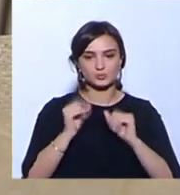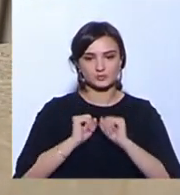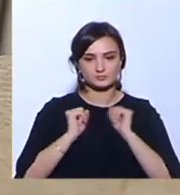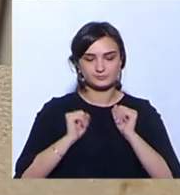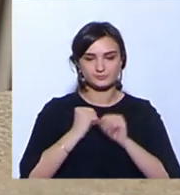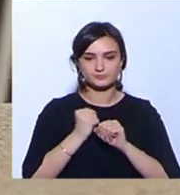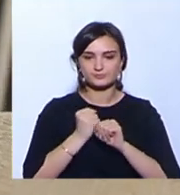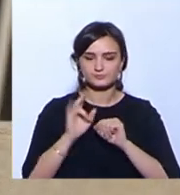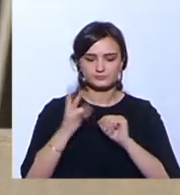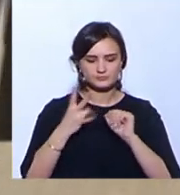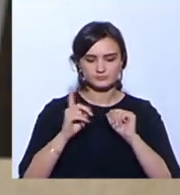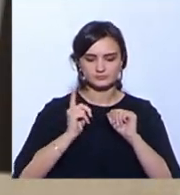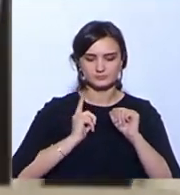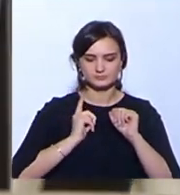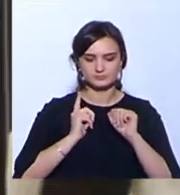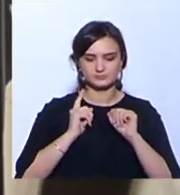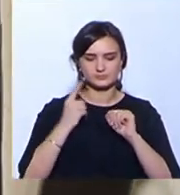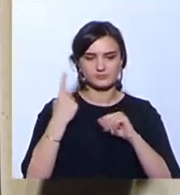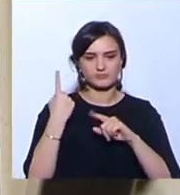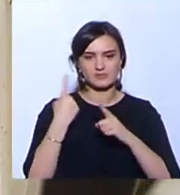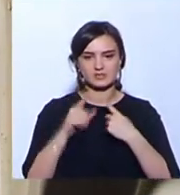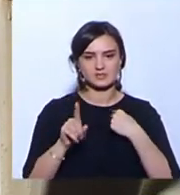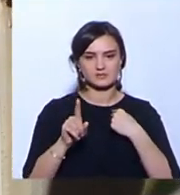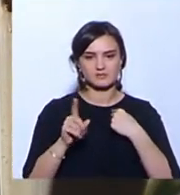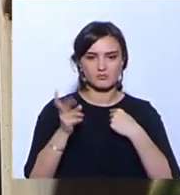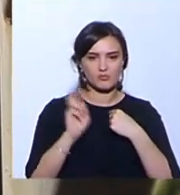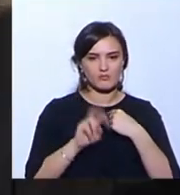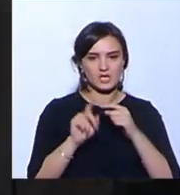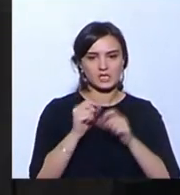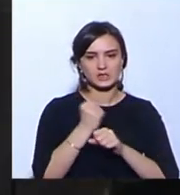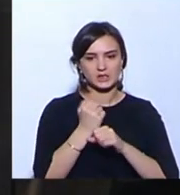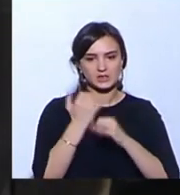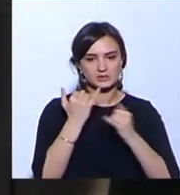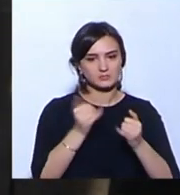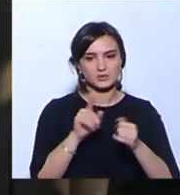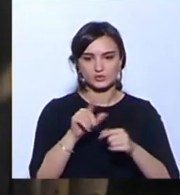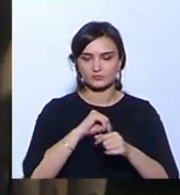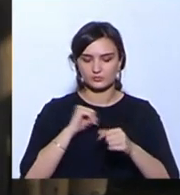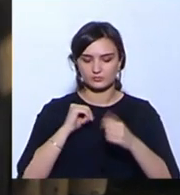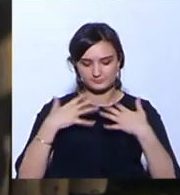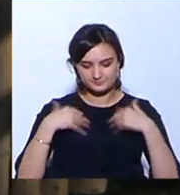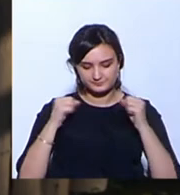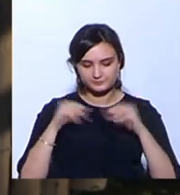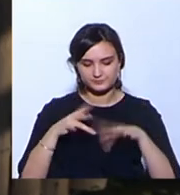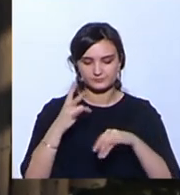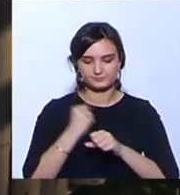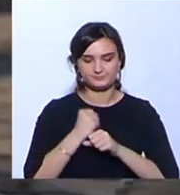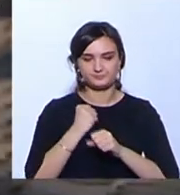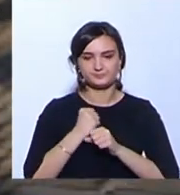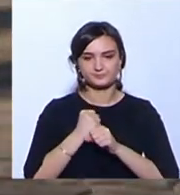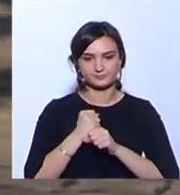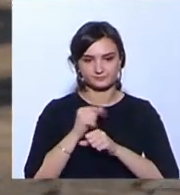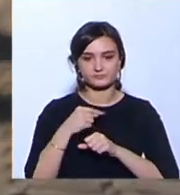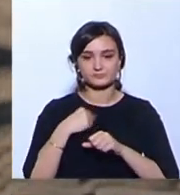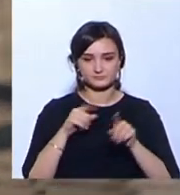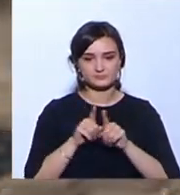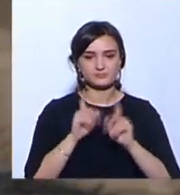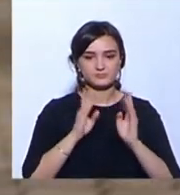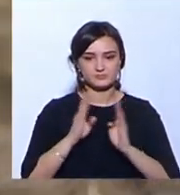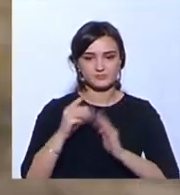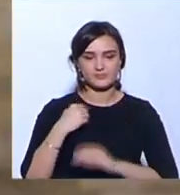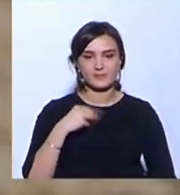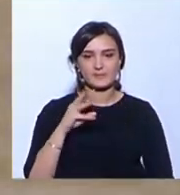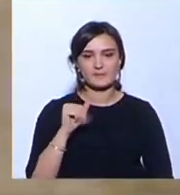და არ უნდა დაელოდო სხვა მოვა და გაგიკეთებს. არა, შენ ბოლომდე უნდა დაიხარჯო ამისათვის და ესეც ვიქცევი. მე ვარ